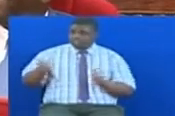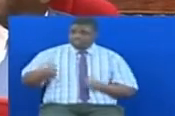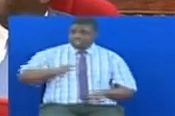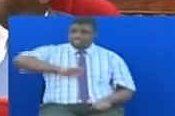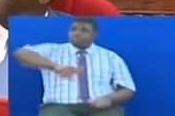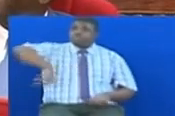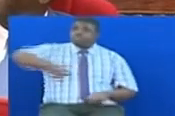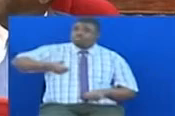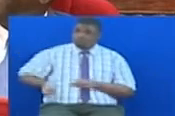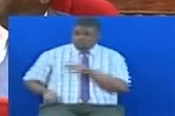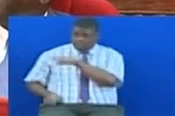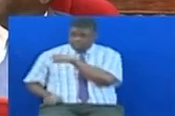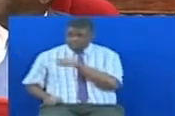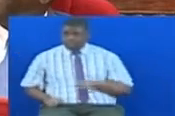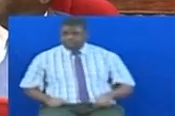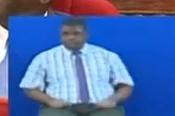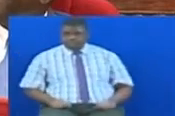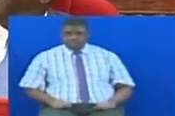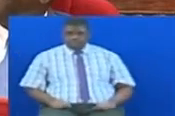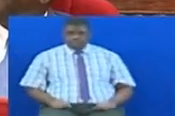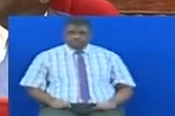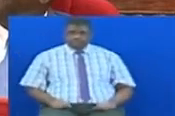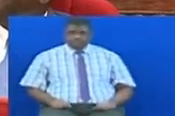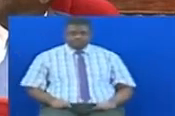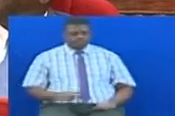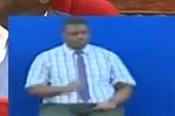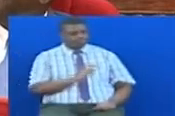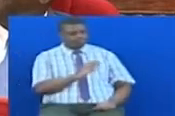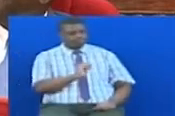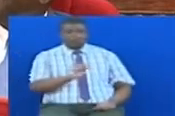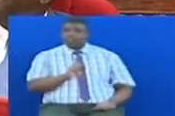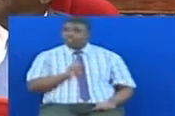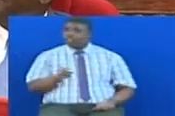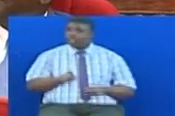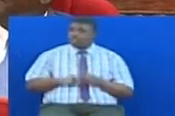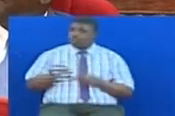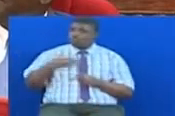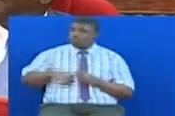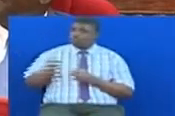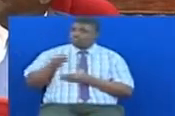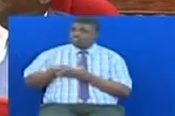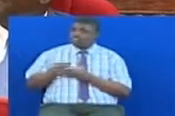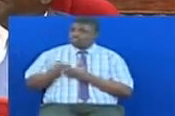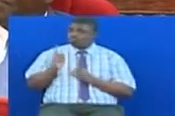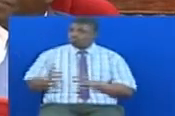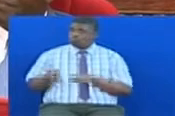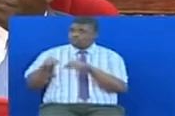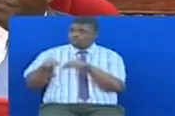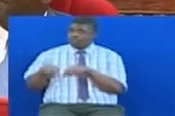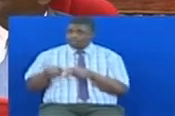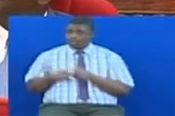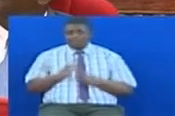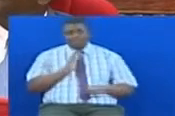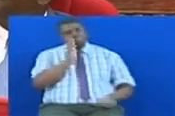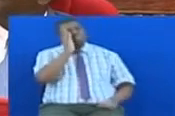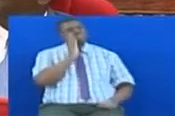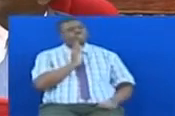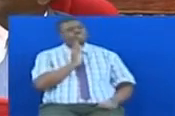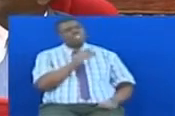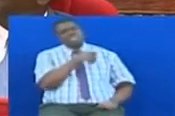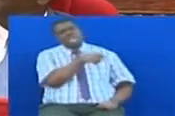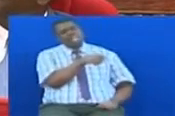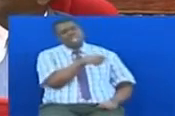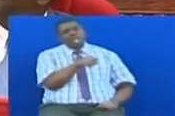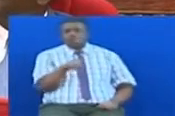Mheshimiwa Naibu Speaker, CAG na Mheshimiwa Waziri wa Fedha yuko hapa. Hawa vijana wanaoajiriwa,